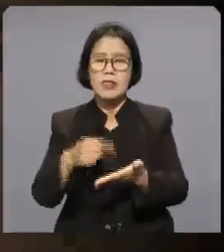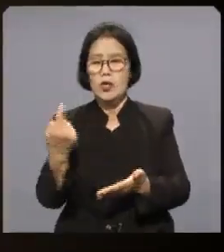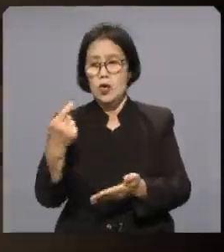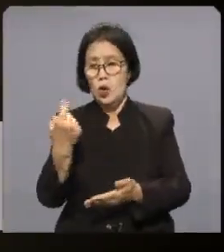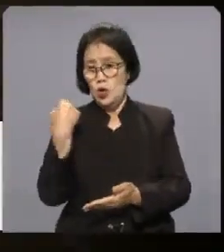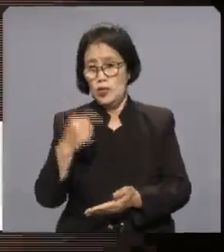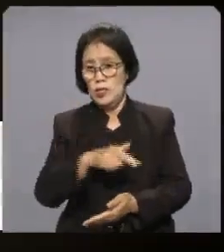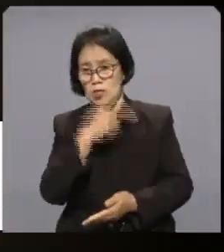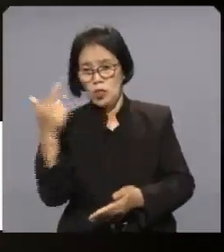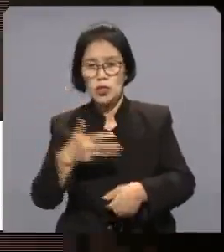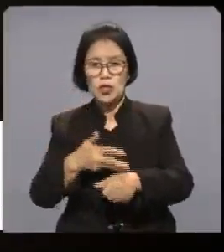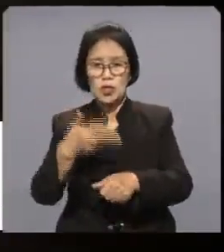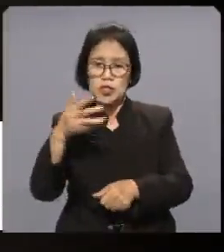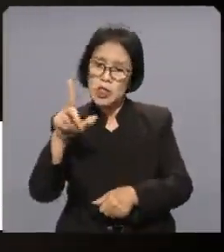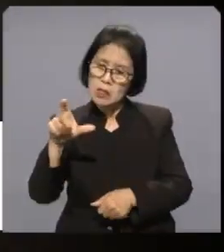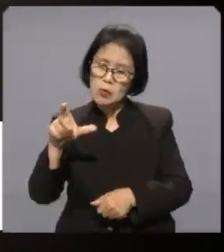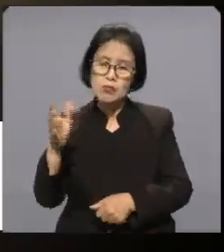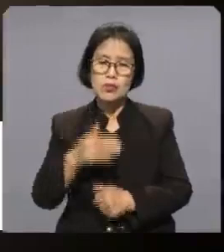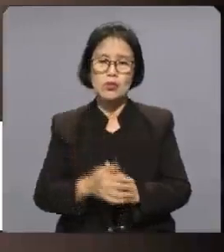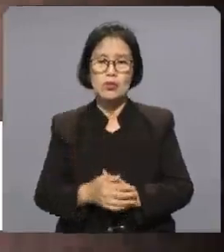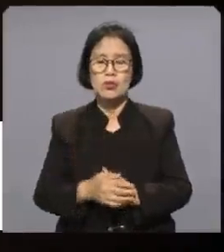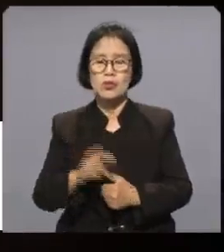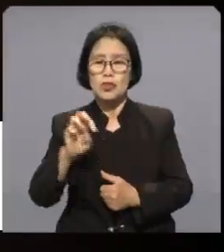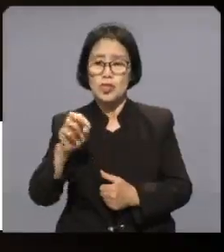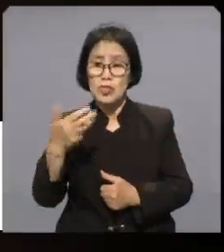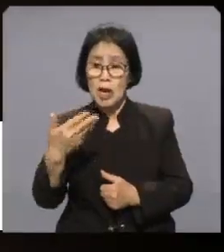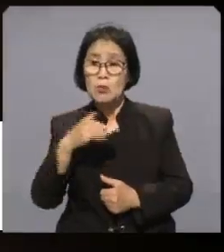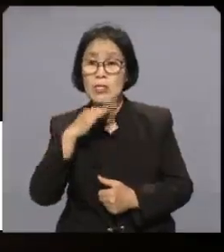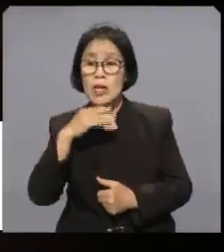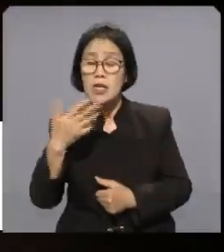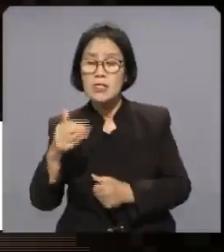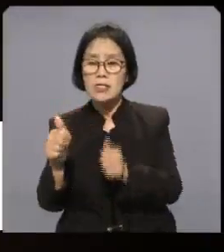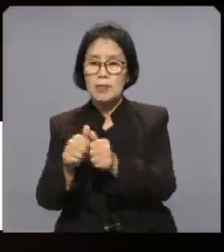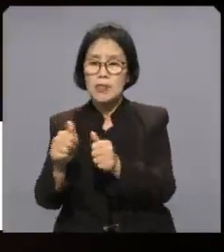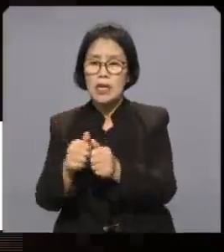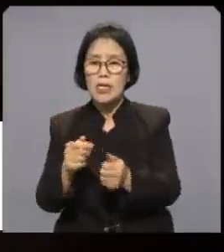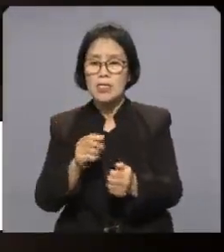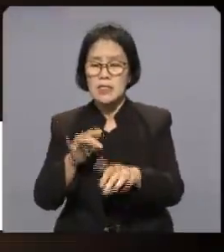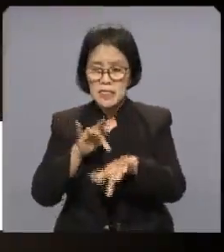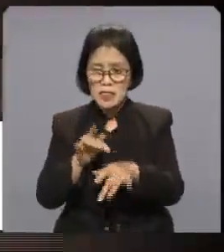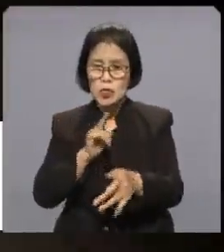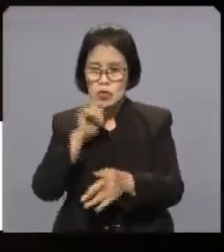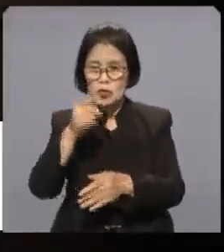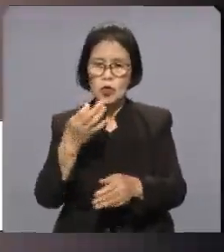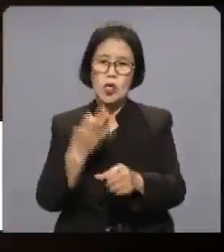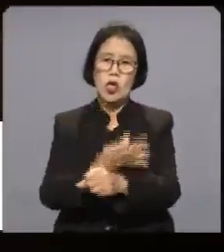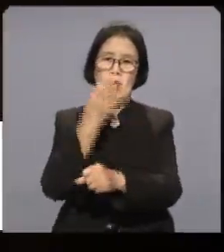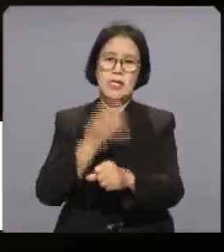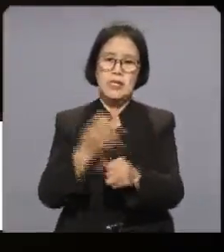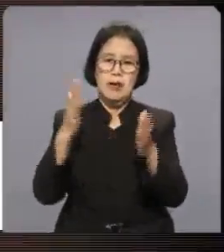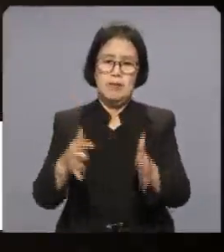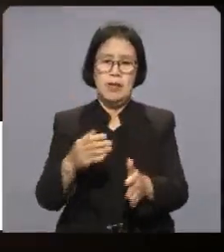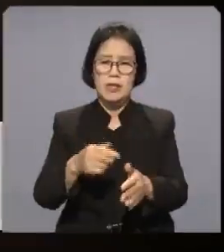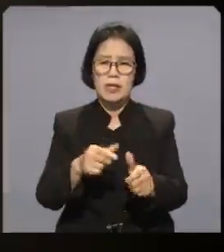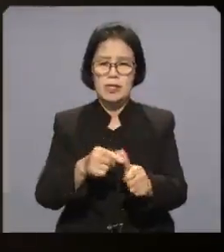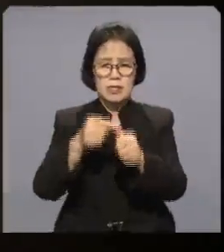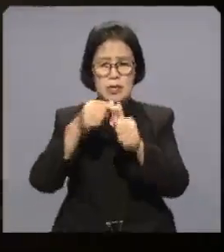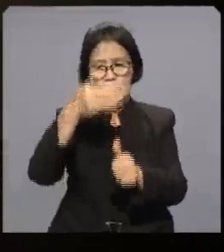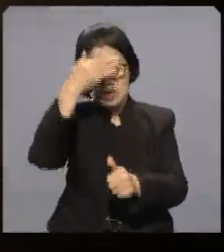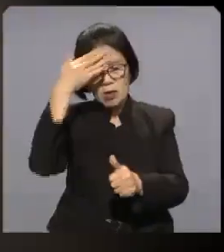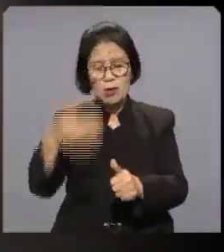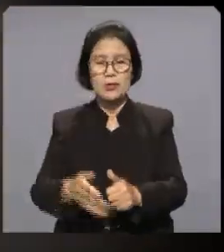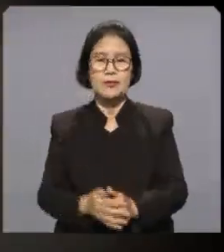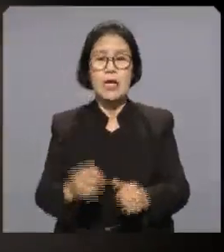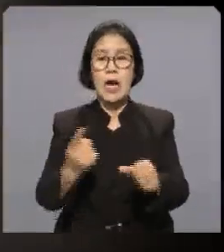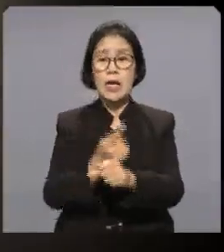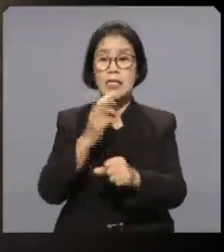저녁 8시 15분쯤. 39살 남성인데 실종신고 14시간 만에 극적으로 구조됐습니다. 1시간